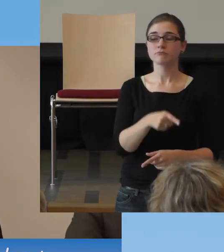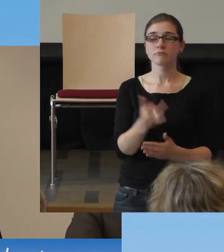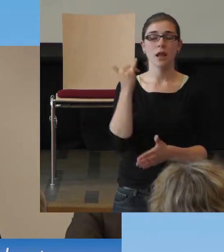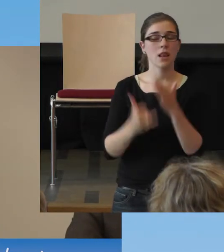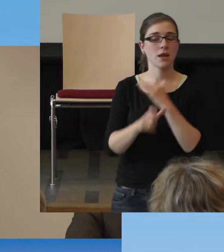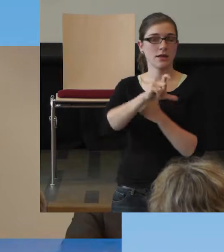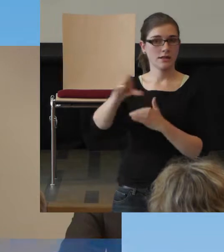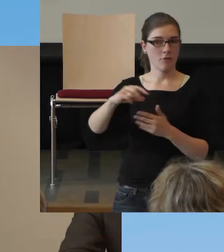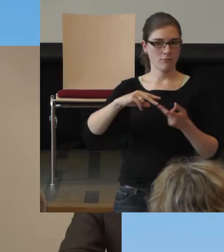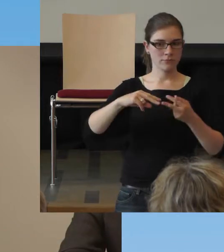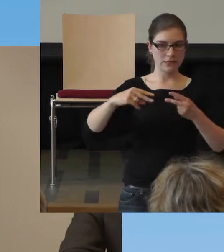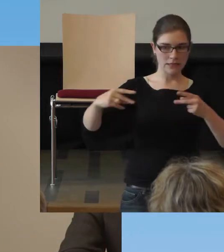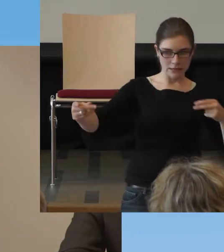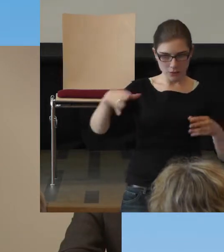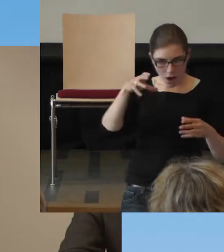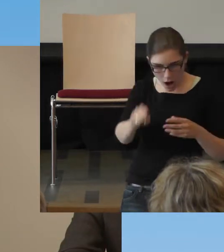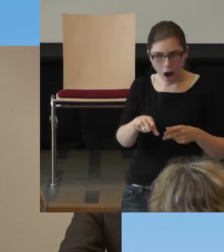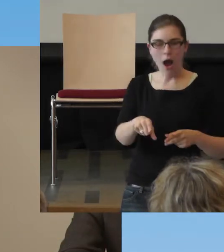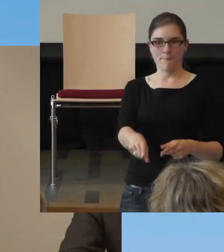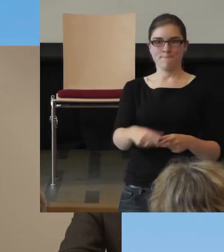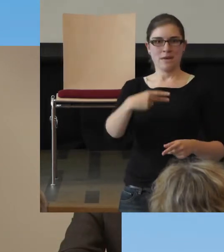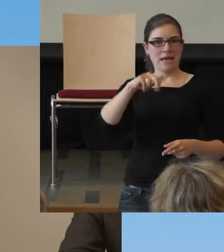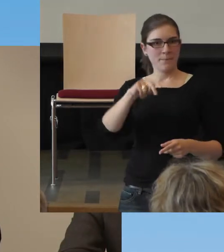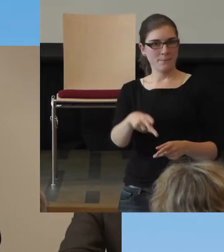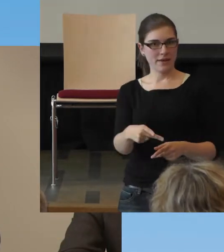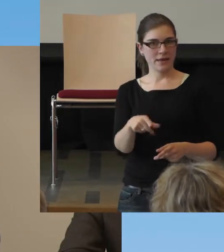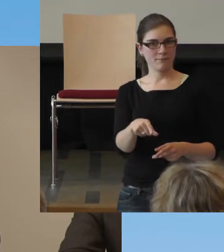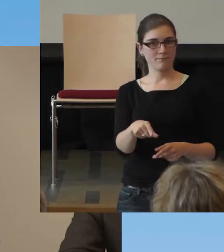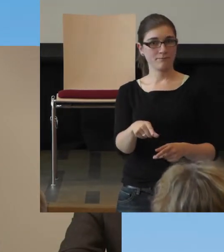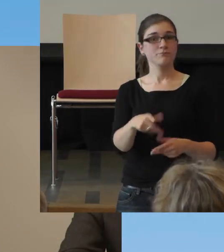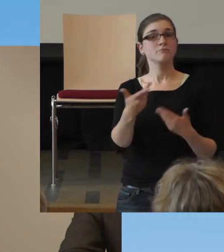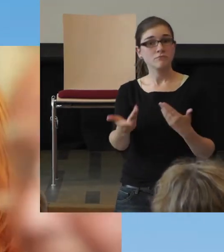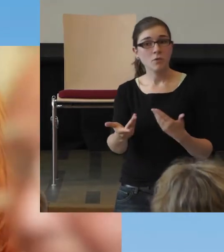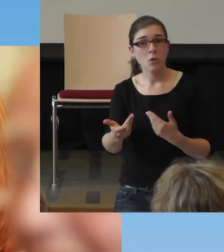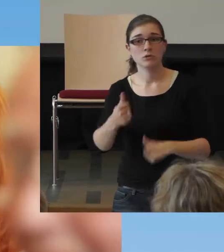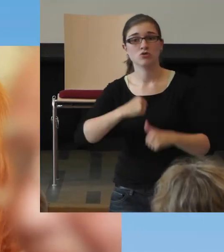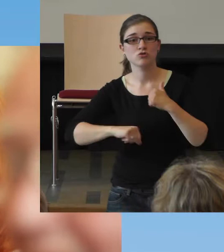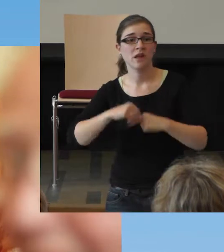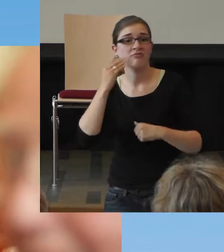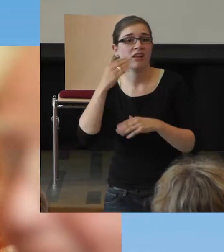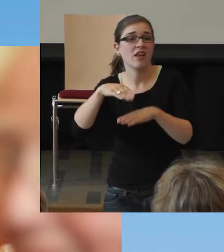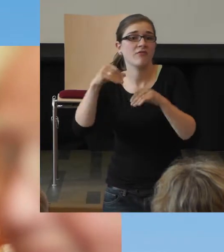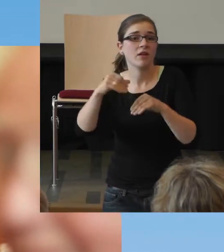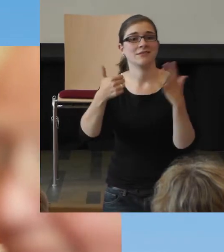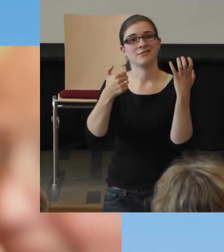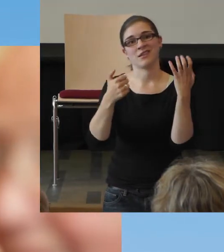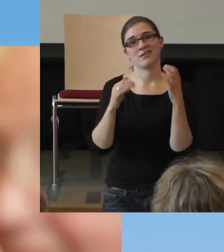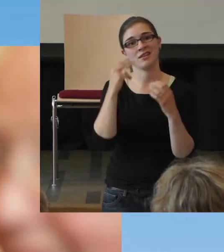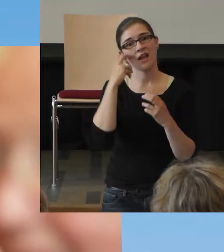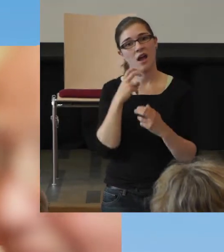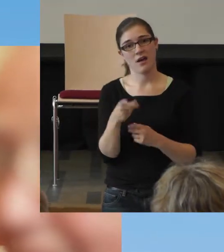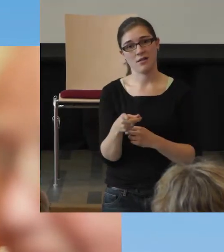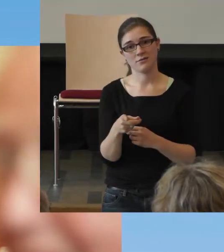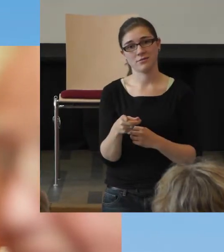genetisch bedingte Polyneuropathie gefunden haben und da haben die Beschwerden auch jenseits der 60 angefangen also es ist nicht so dass